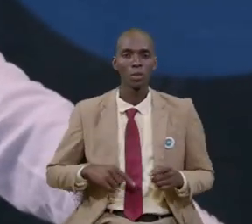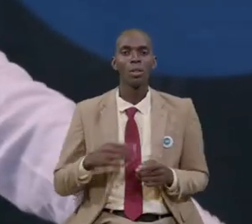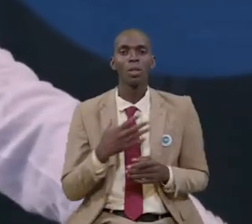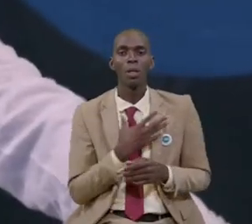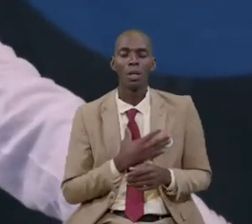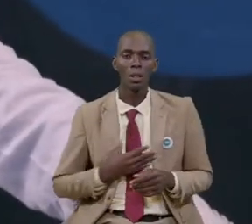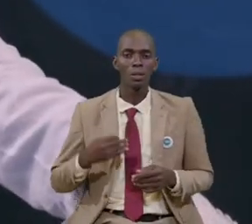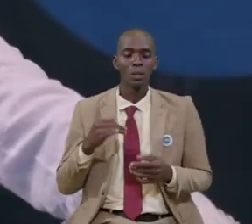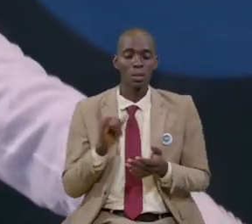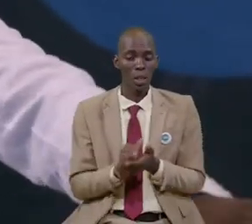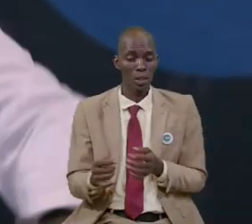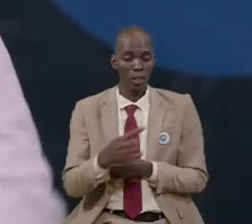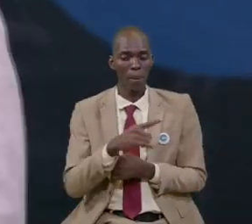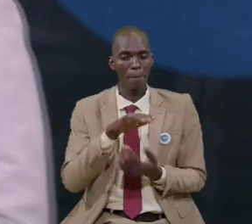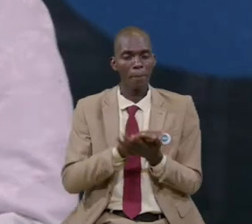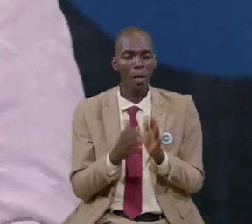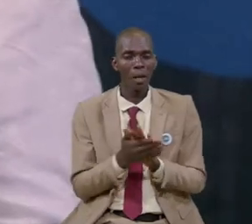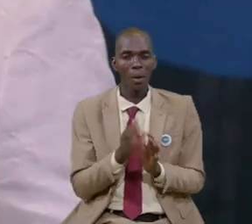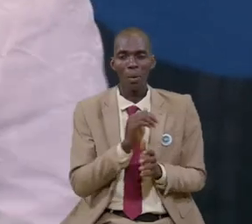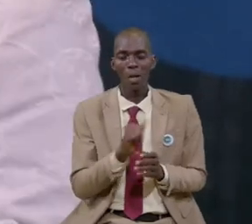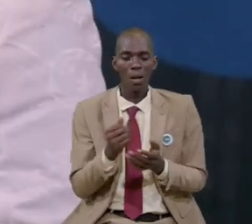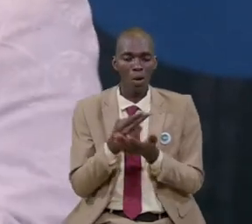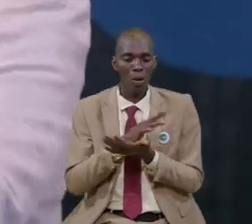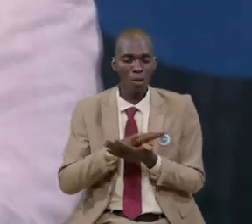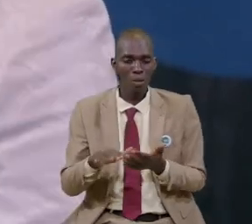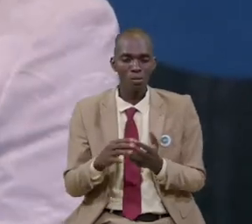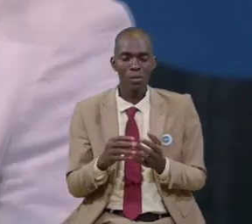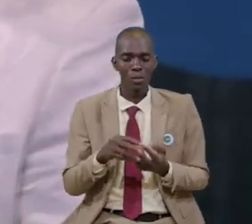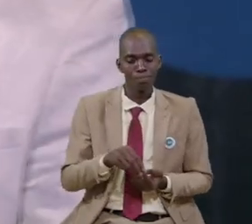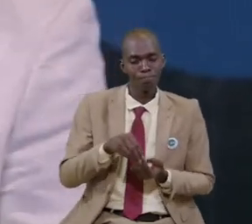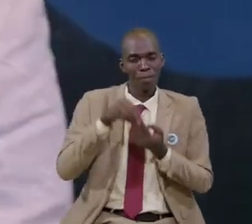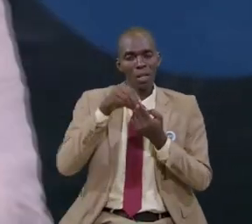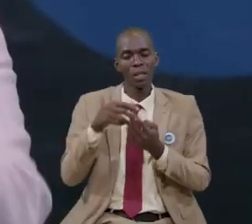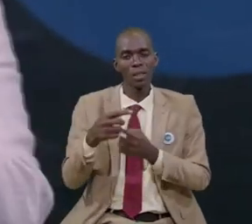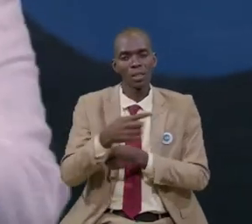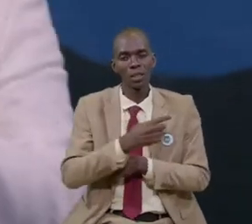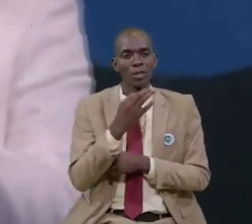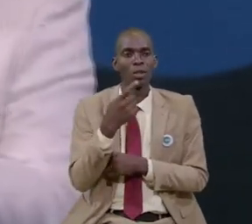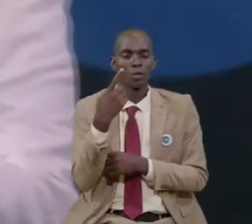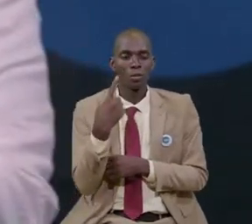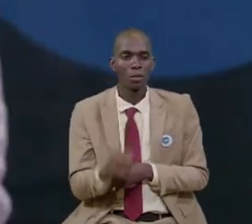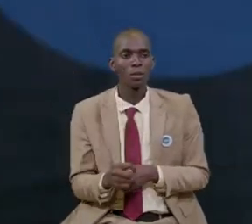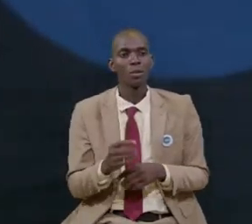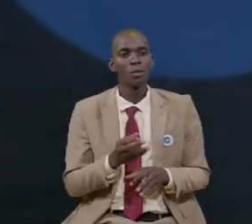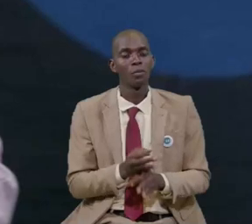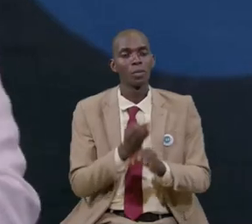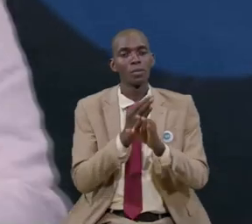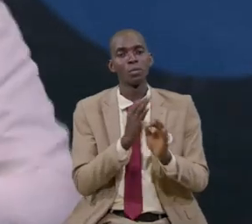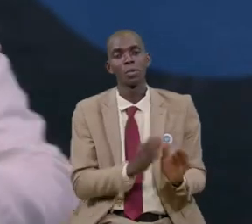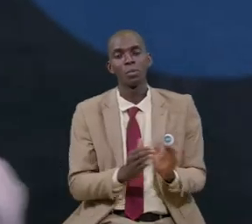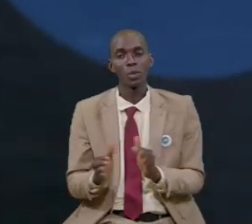Alors, un jour sacré, saint, un jour saint pour la préparation du peuple. 3. C'est le